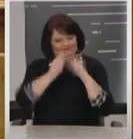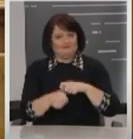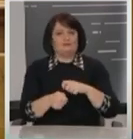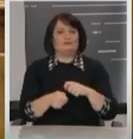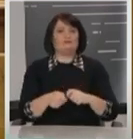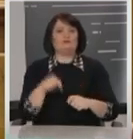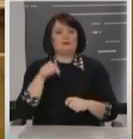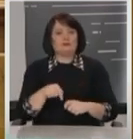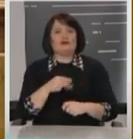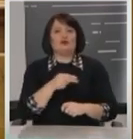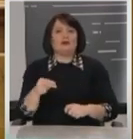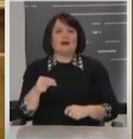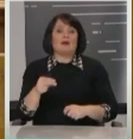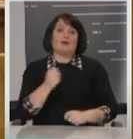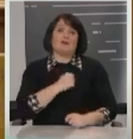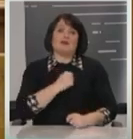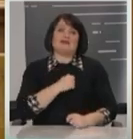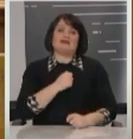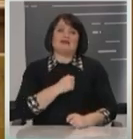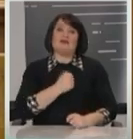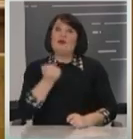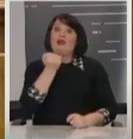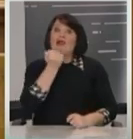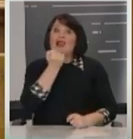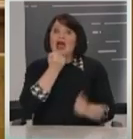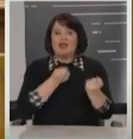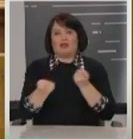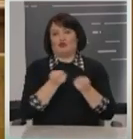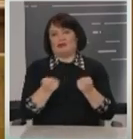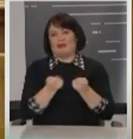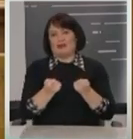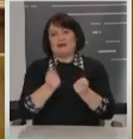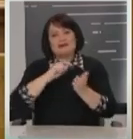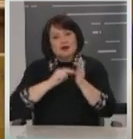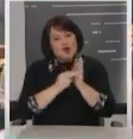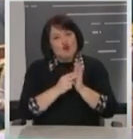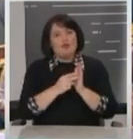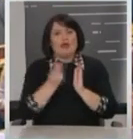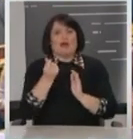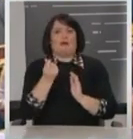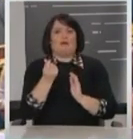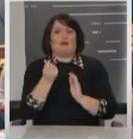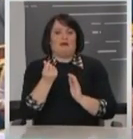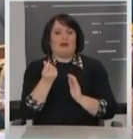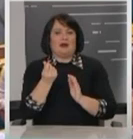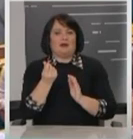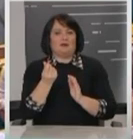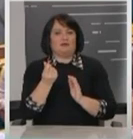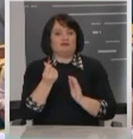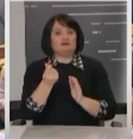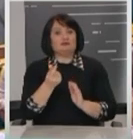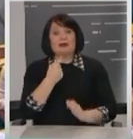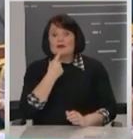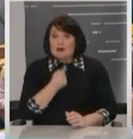της, κατά την γνώμη μας, στρεβλής διοίκησης και έχουμε εξοικονομήσει χρήμα στα Δημόσια Ταμεία. Για να μην αναφερθώ στις